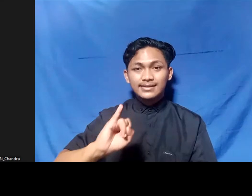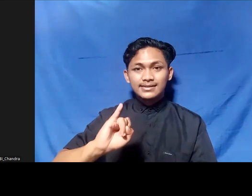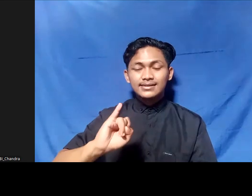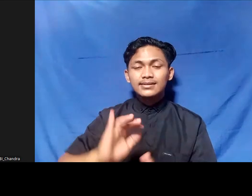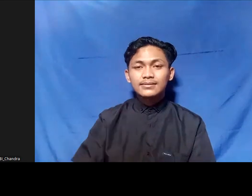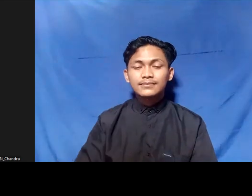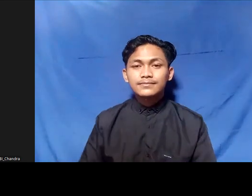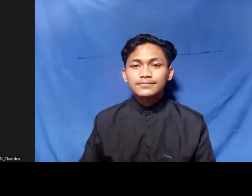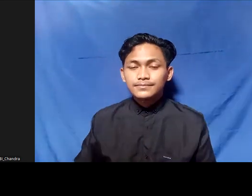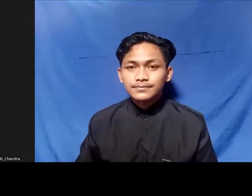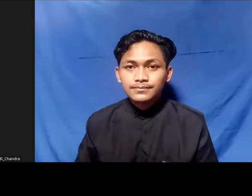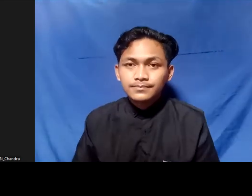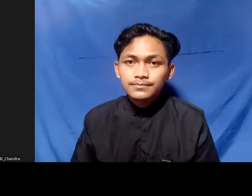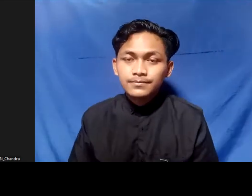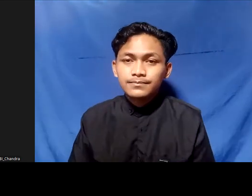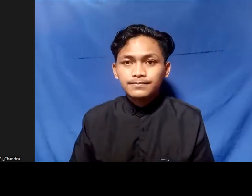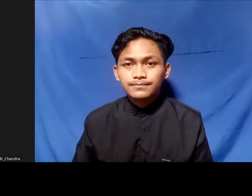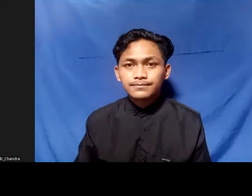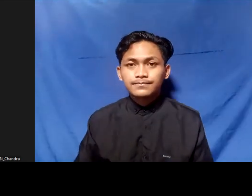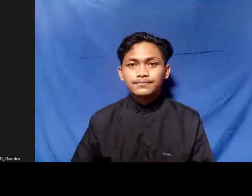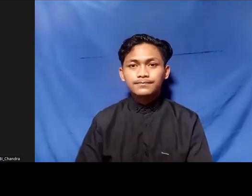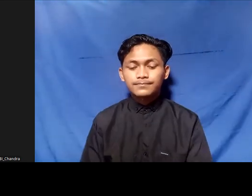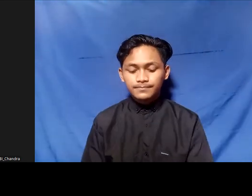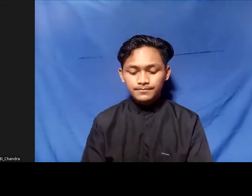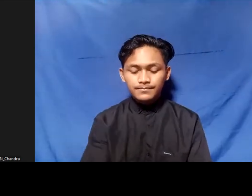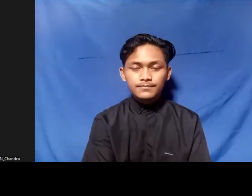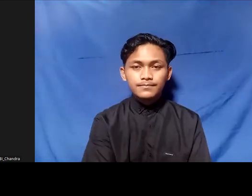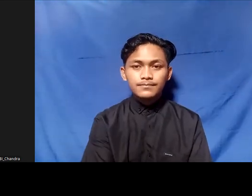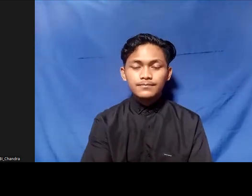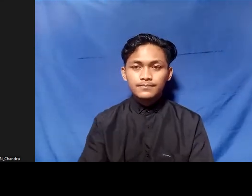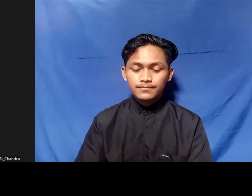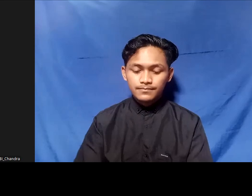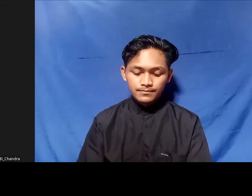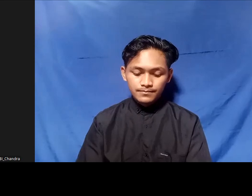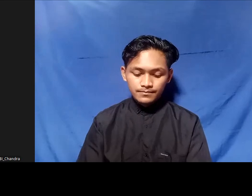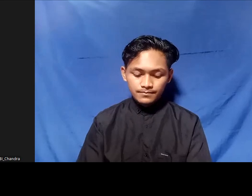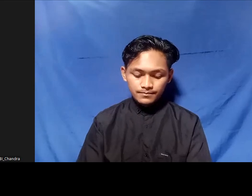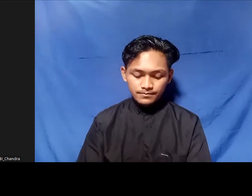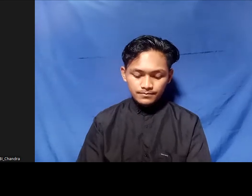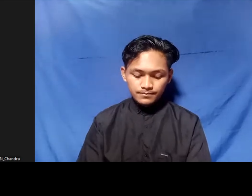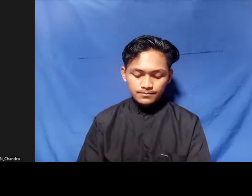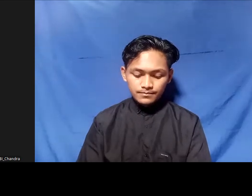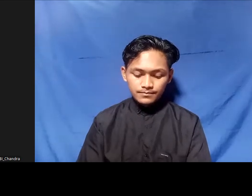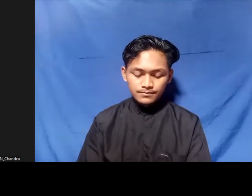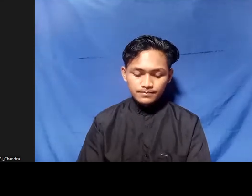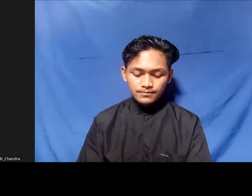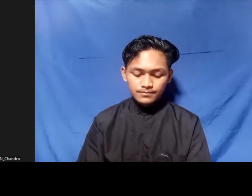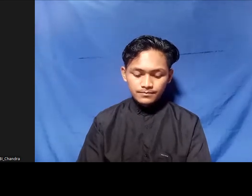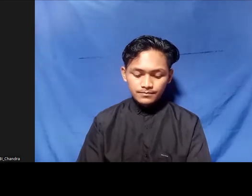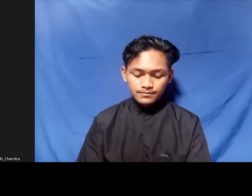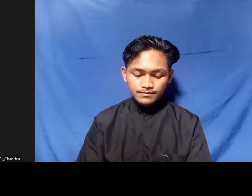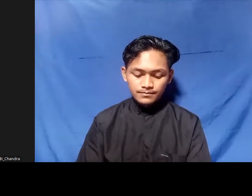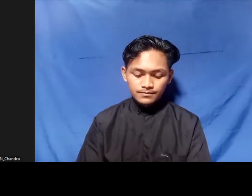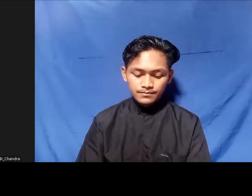ya Saya ingin bertanya kepada mbak Aditya dan Habib ini tentang